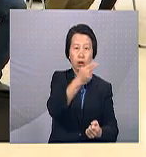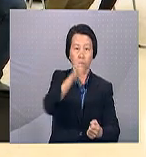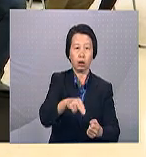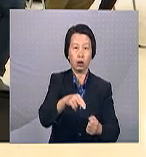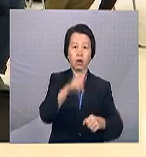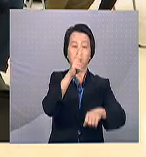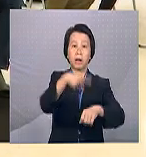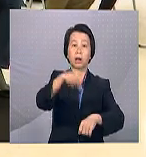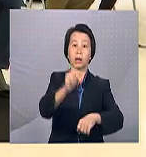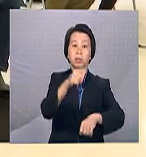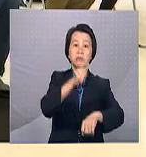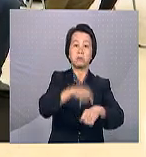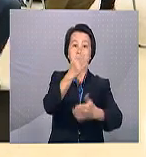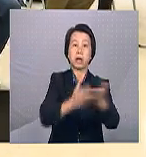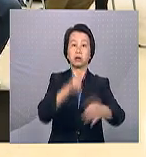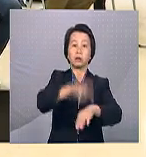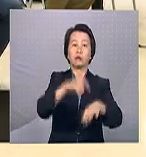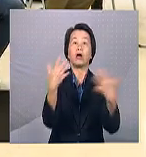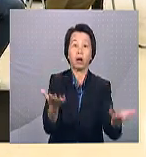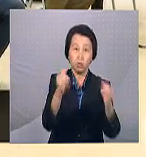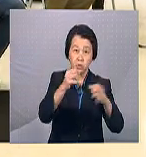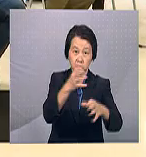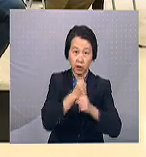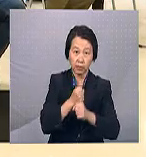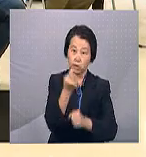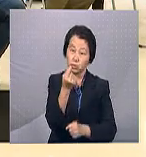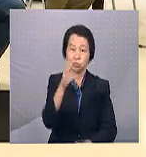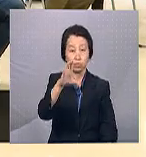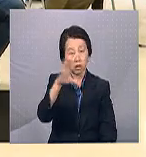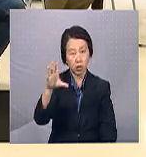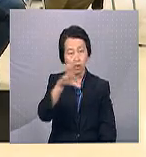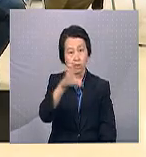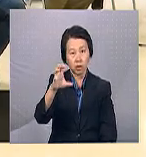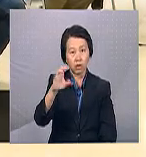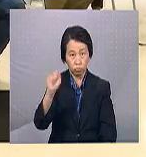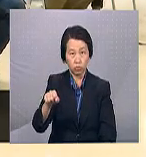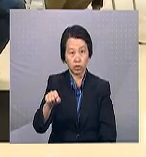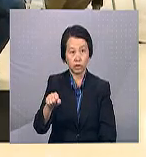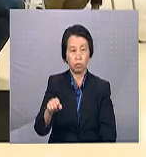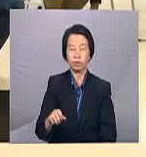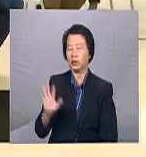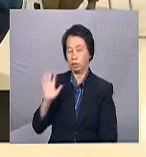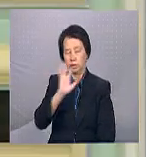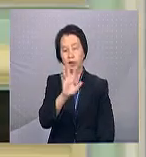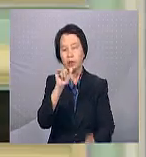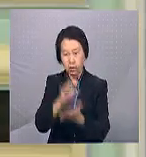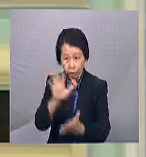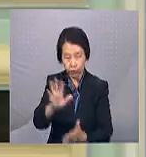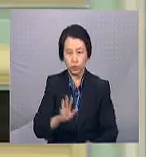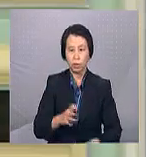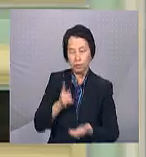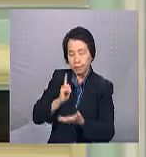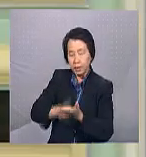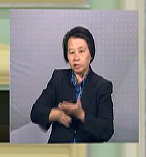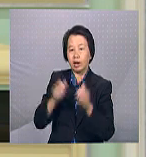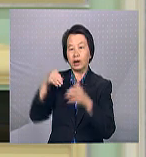Adakah pemberian wang BPN RM500 ni mereka layak atau hanya untuk sepenuh masa saja? Itu biar kita bincang dalam kabinet kerana melibatkan kementerian